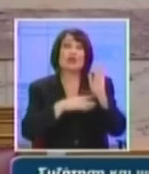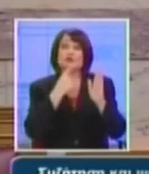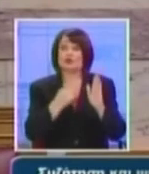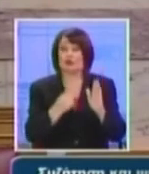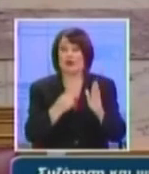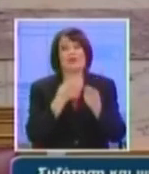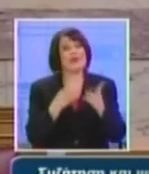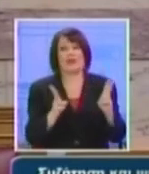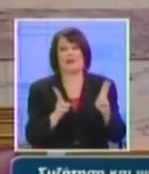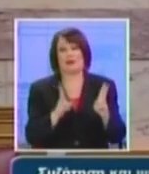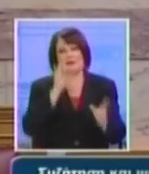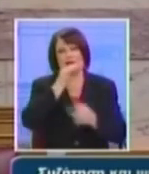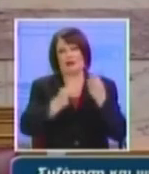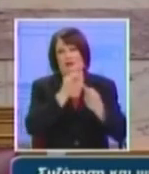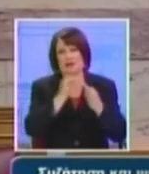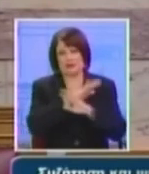κανονισμό αυτό.